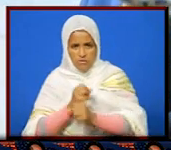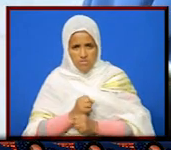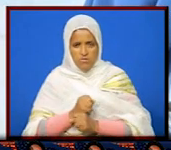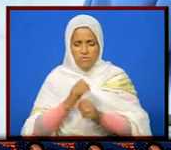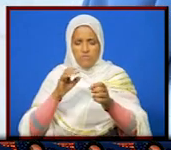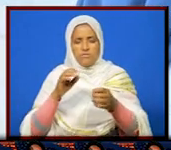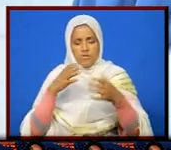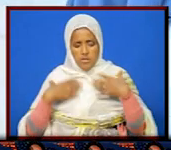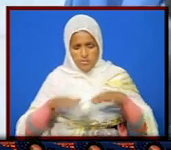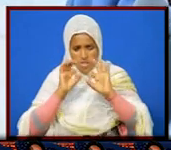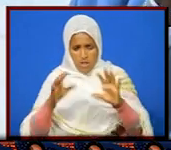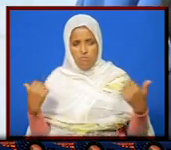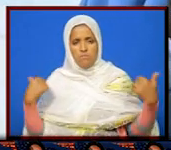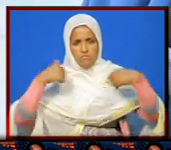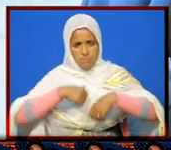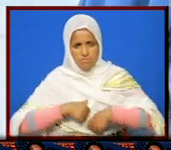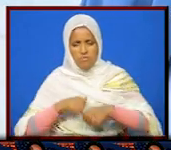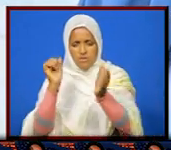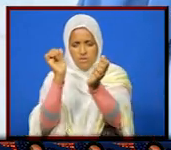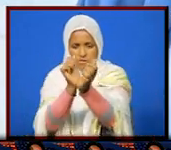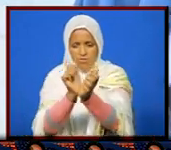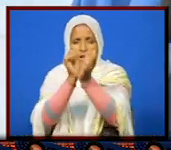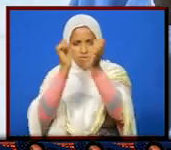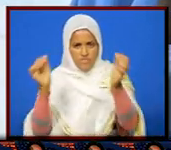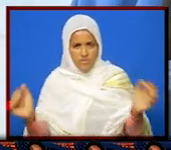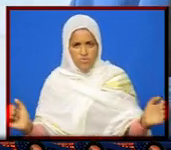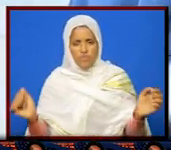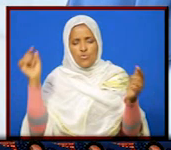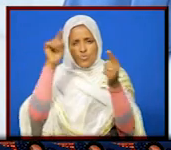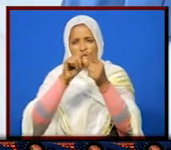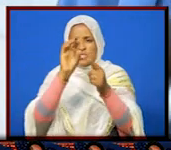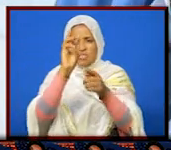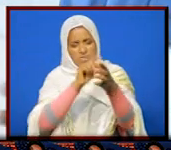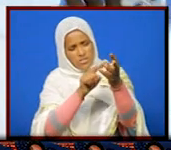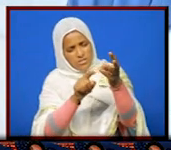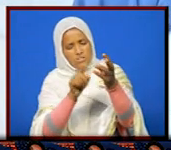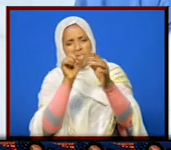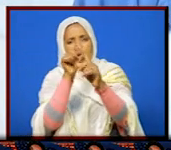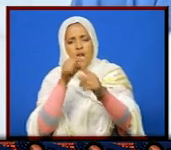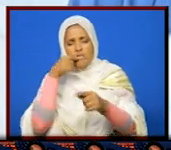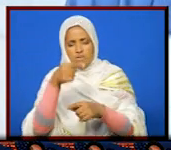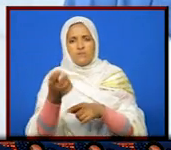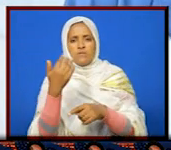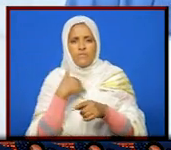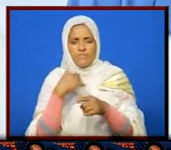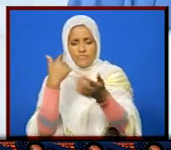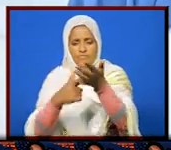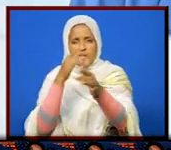ብሆን ተቀብላችሁኛል፣ ብታረዝ አልብሳችሁኛል፣ ብታሰር አስፈትታችሁኛል። ወደ ስድስት ቃላት